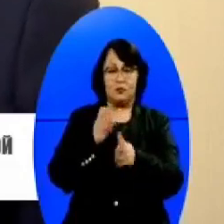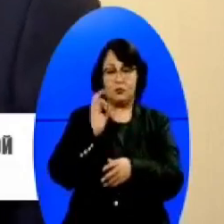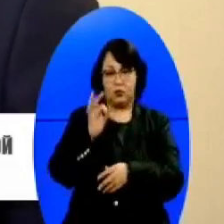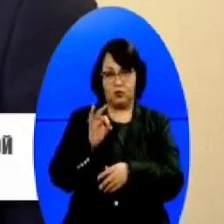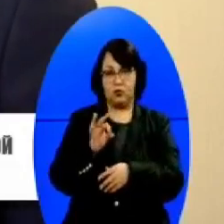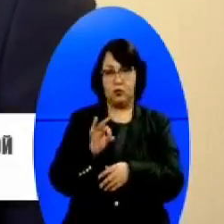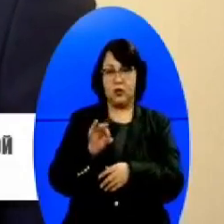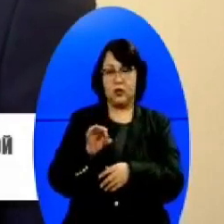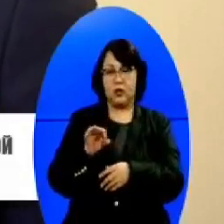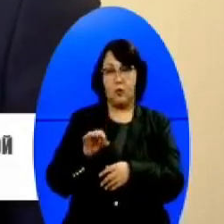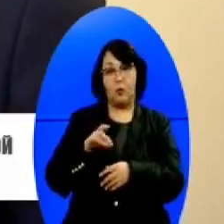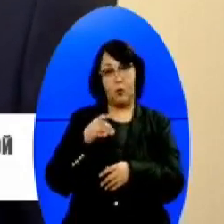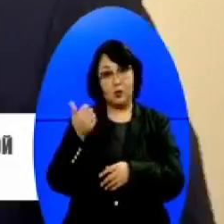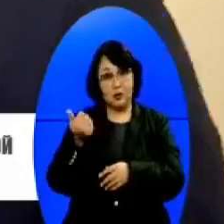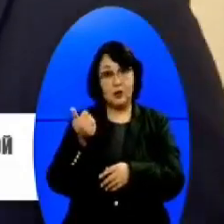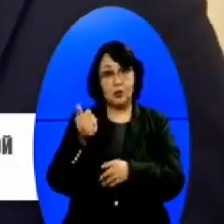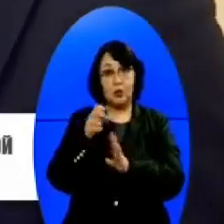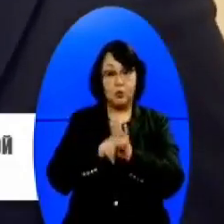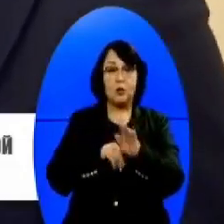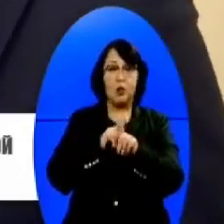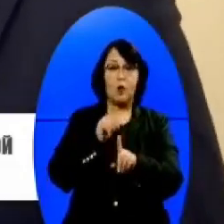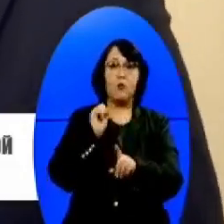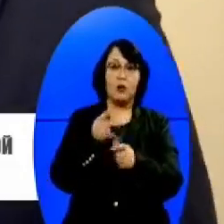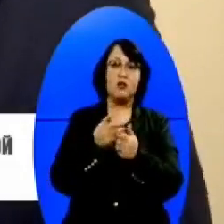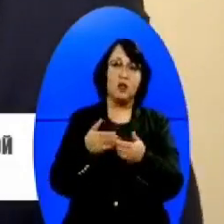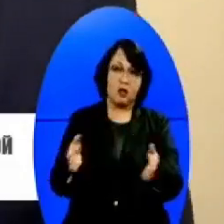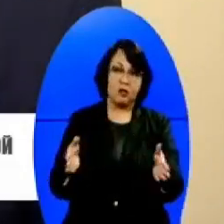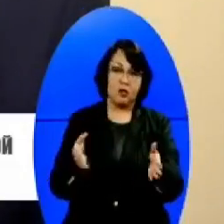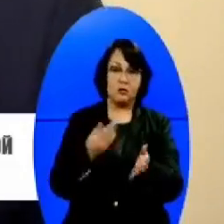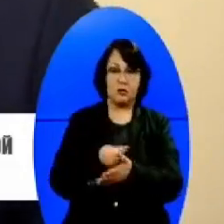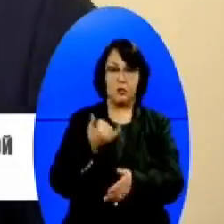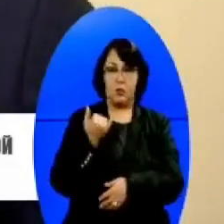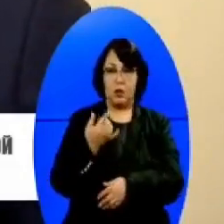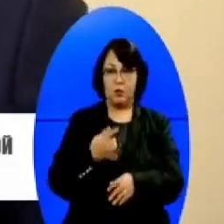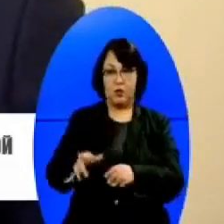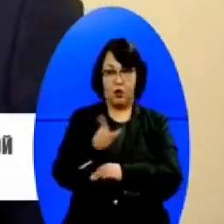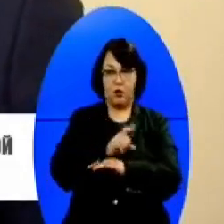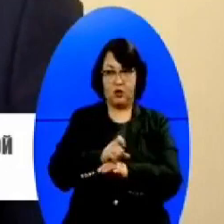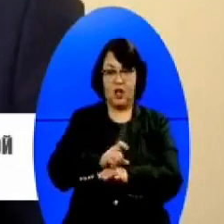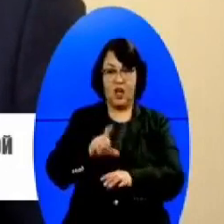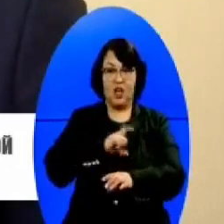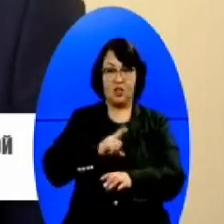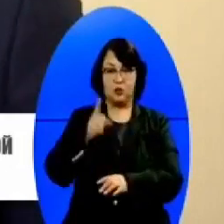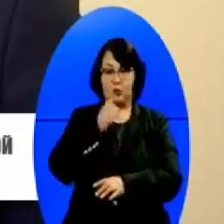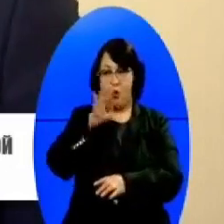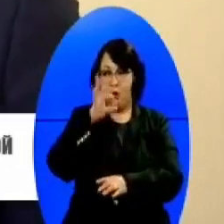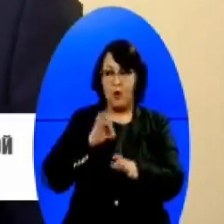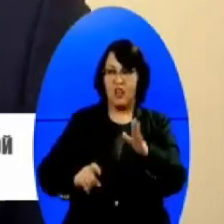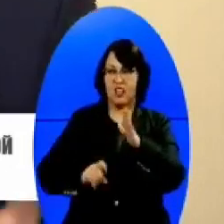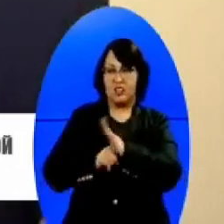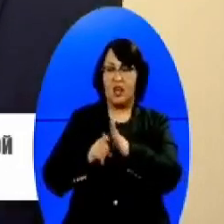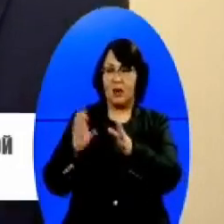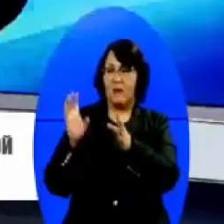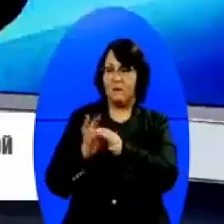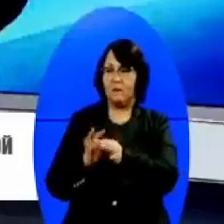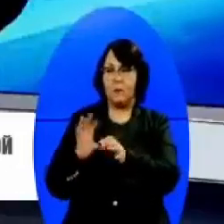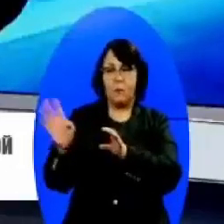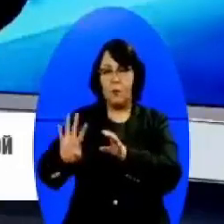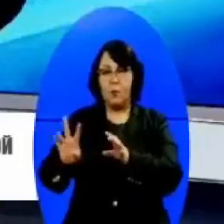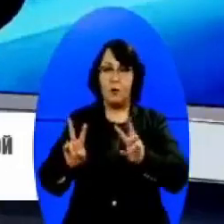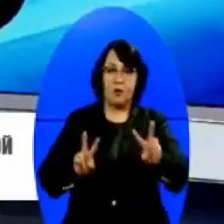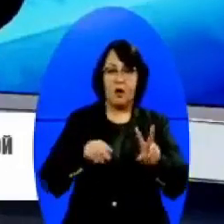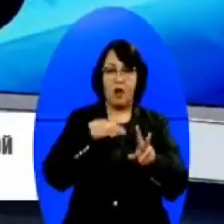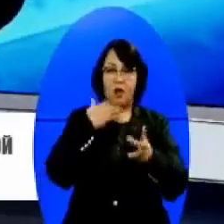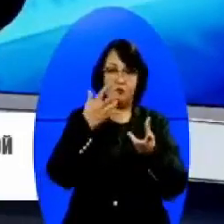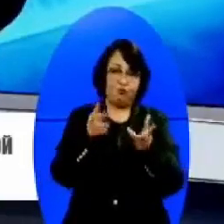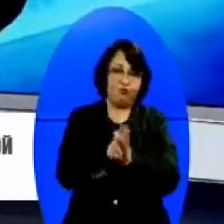бол нээлттэй байна. Тийм учраас бол хотын зүгээс бол шууд хязгаарлах бол боломж өнөөдрийн үйл тогтоомжоор байхгүй. За зөвхөн